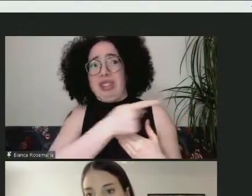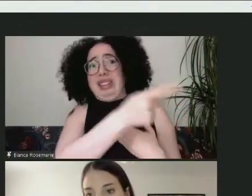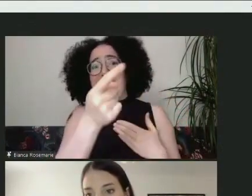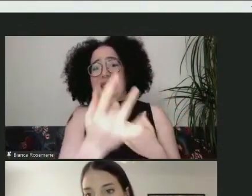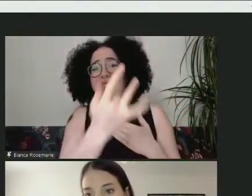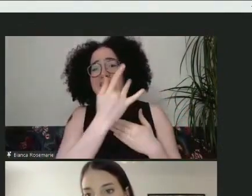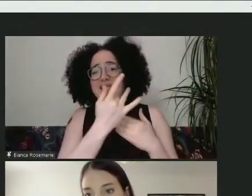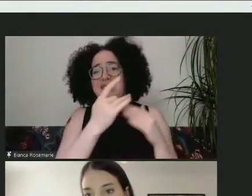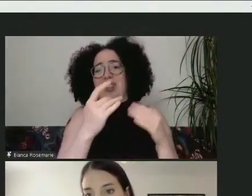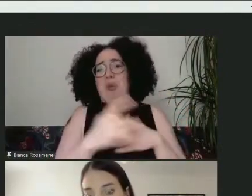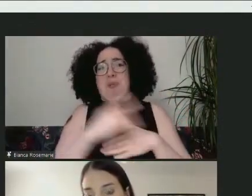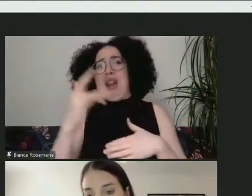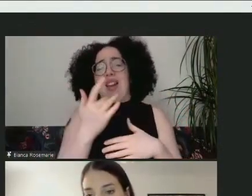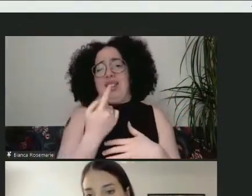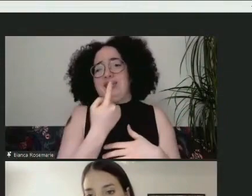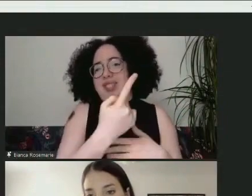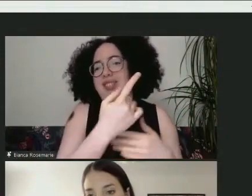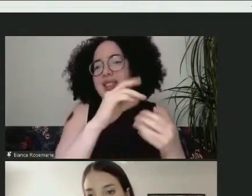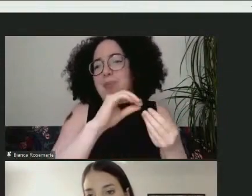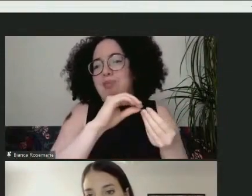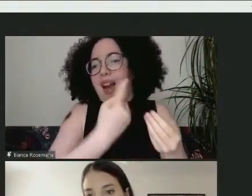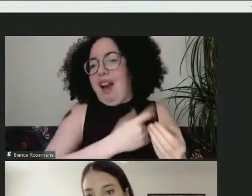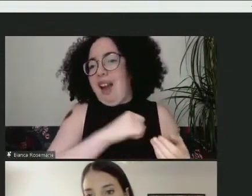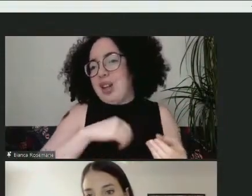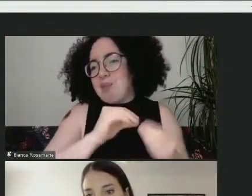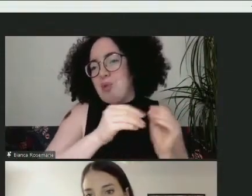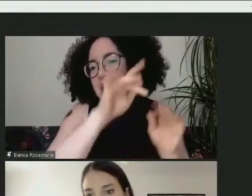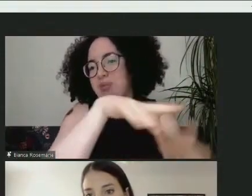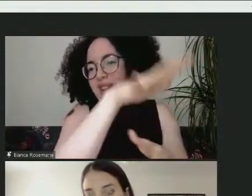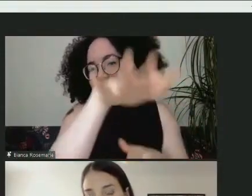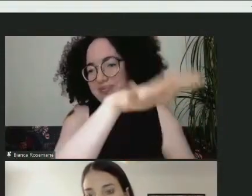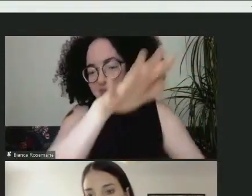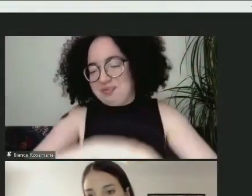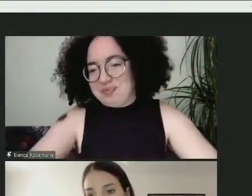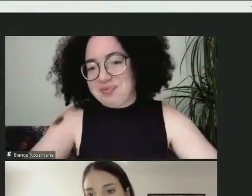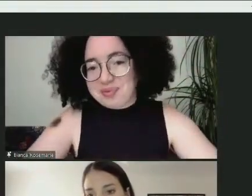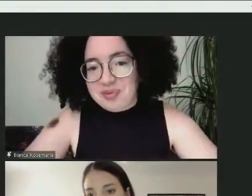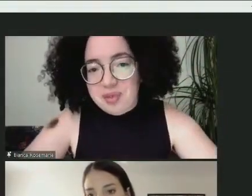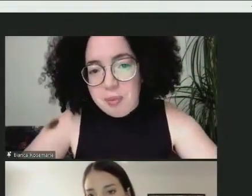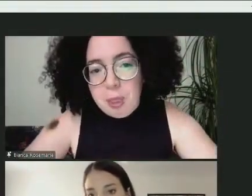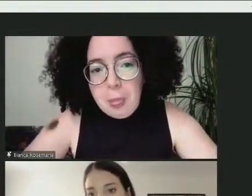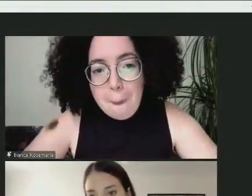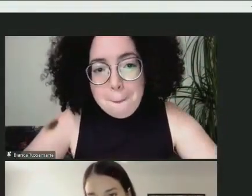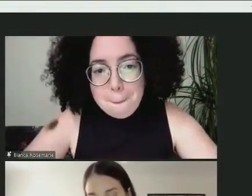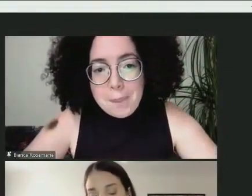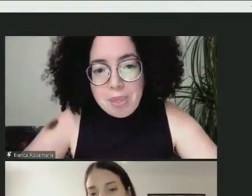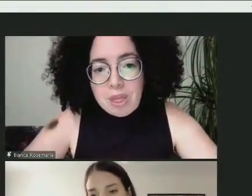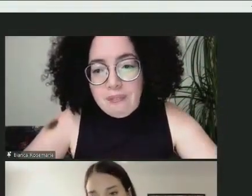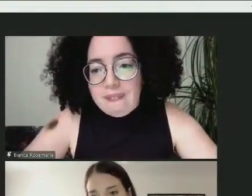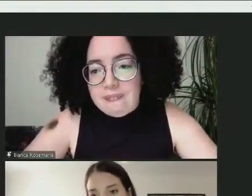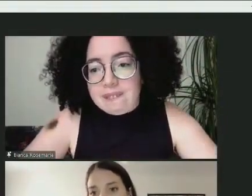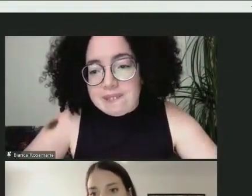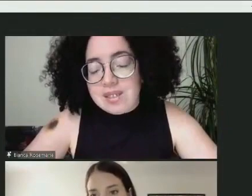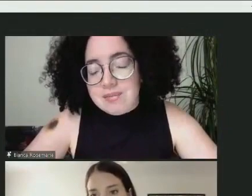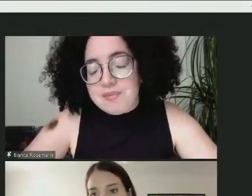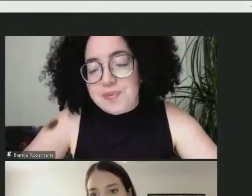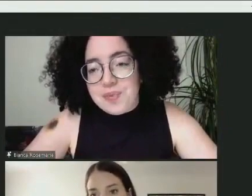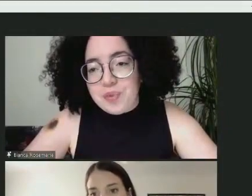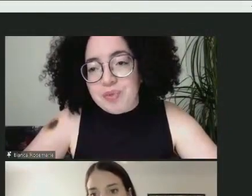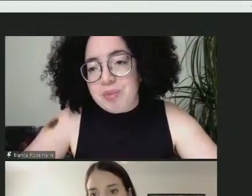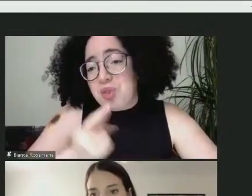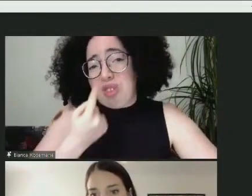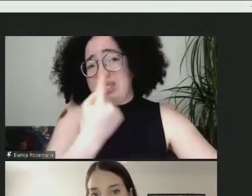eigentlich, ja, okay, es ist eine künstlerische Sache für mich und wenn mich jemand kritisiert, dann ist das deren Problem und nicht meines.